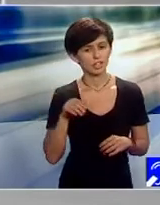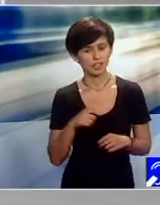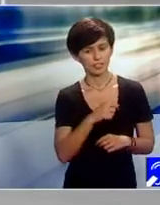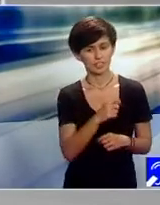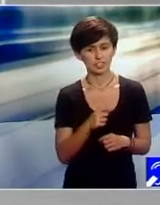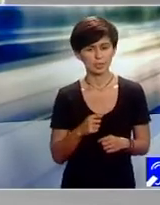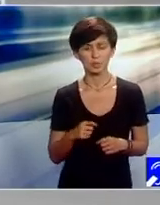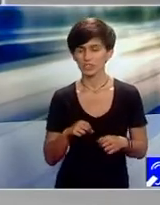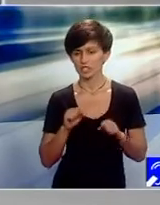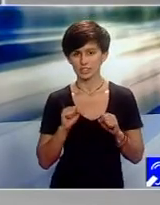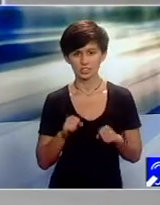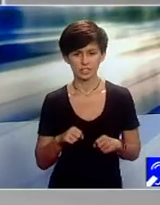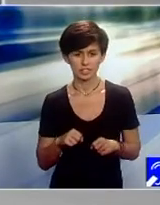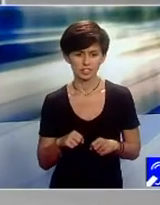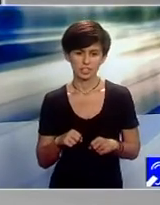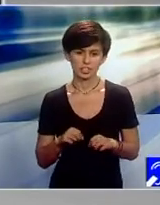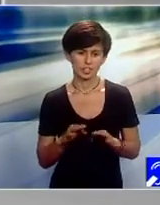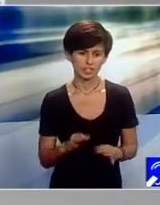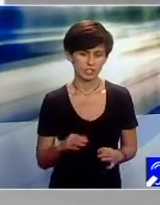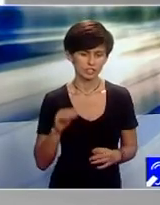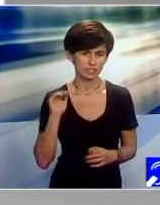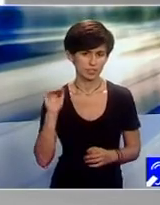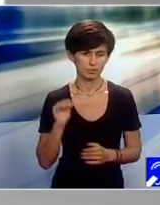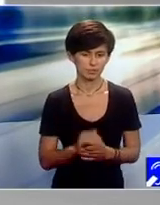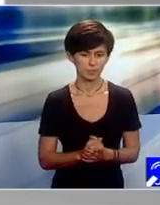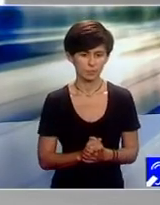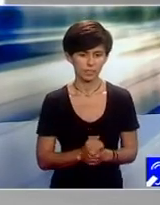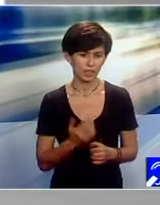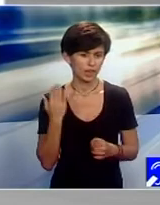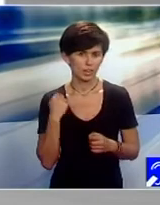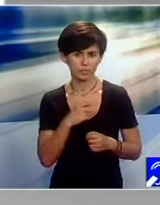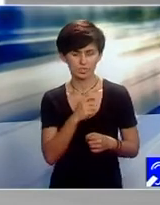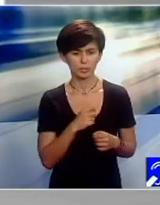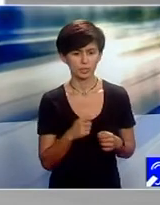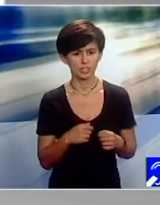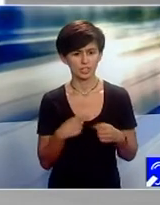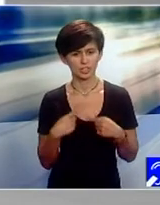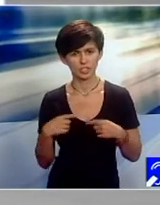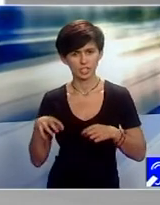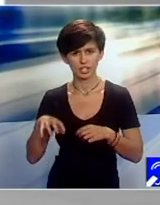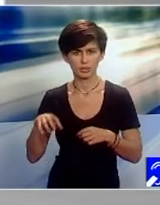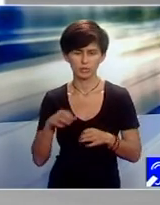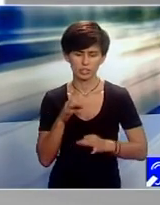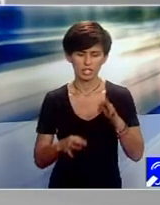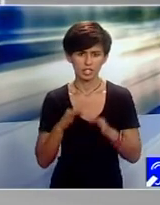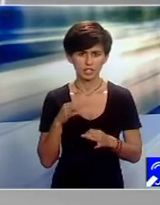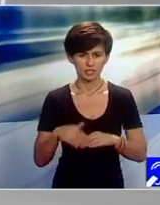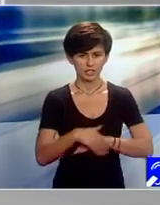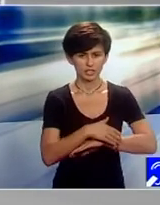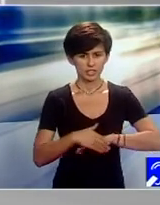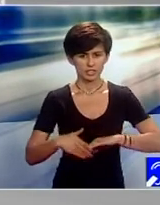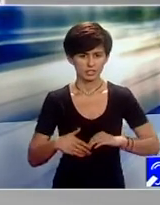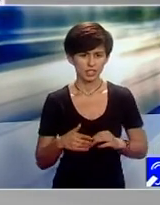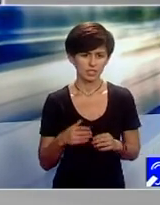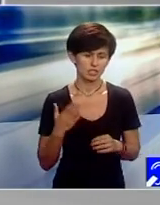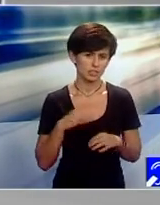proiecte serioase. Au fost și proiecte depuse în detaliu, luat Clujul la rând, cartier cu cartier, stradă cu stradă, analizat. S-au fost și analize